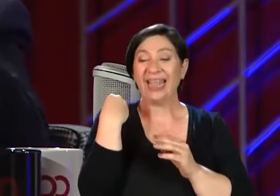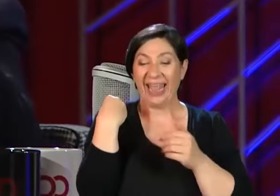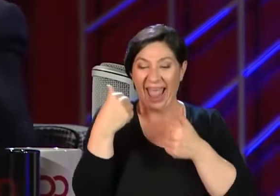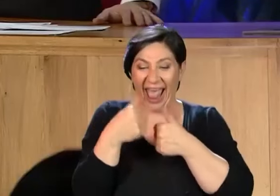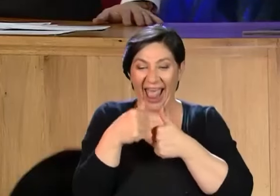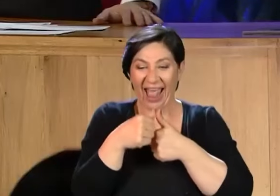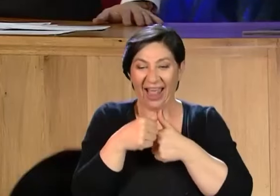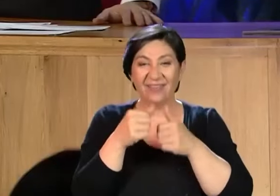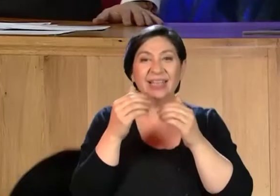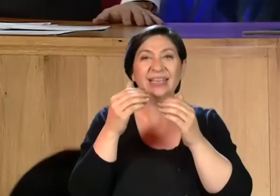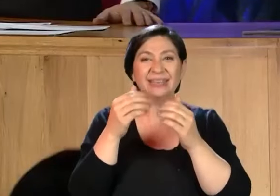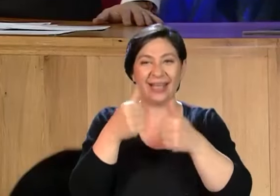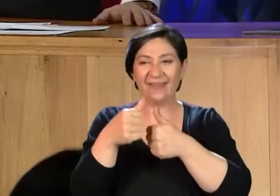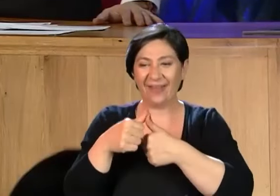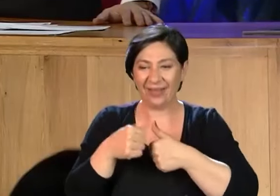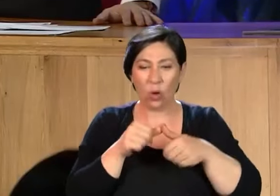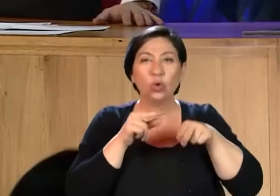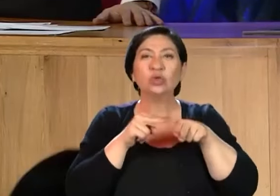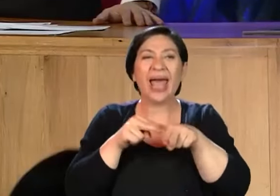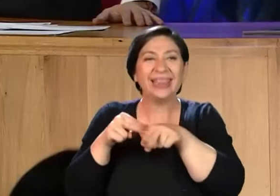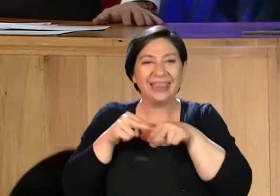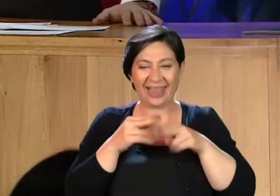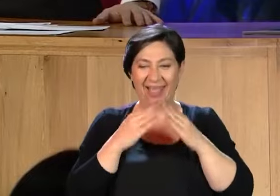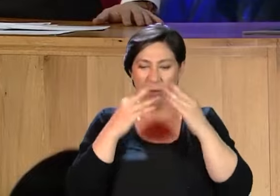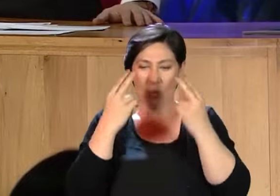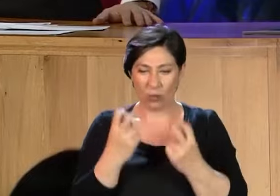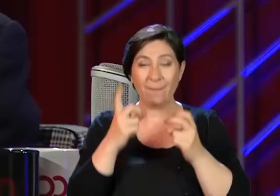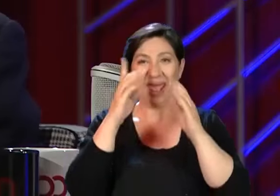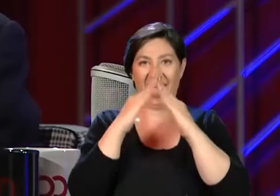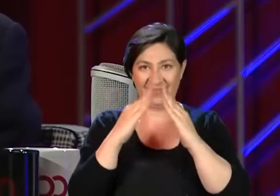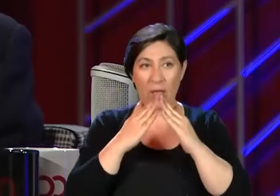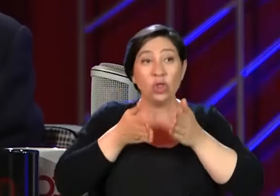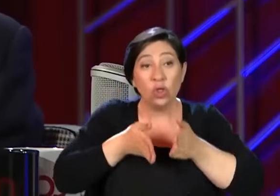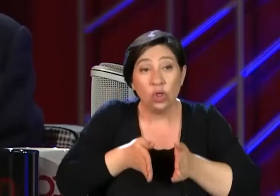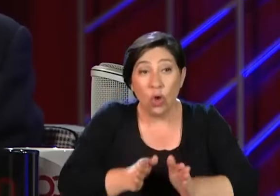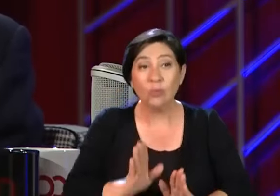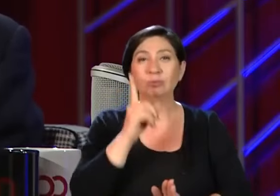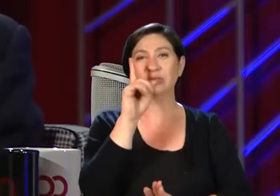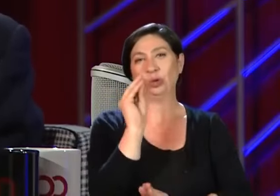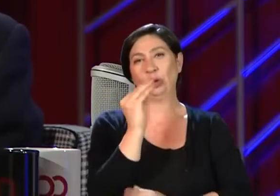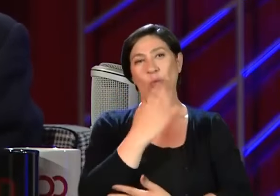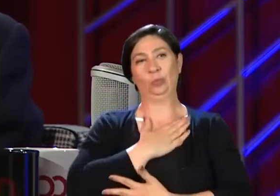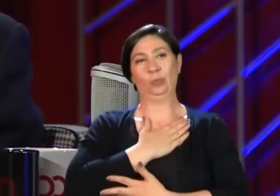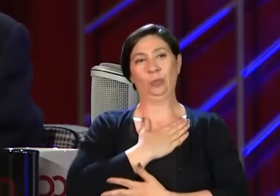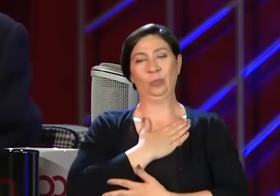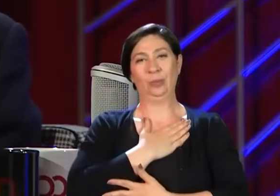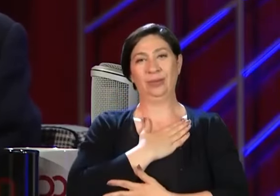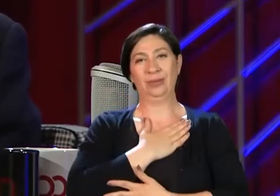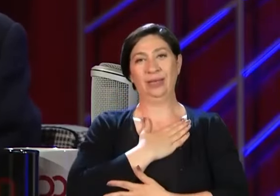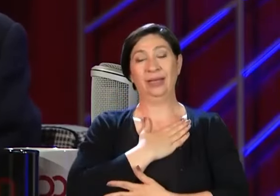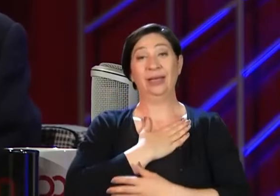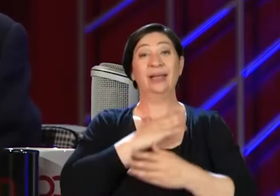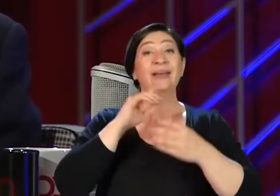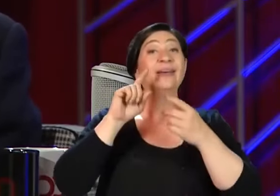çiftin oturduğu, kuzenlerin olduğu şimdiki tarifle bir evde doğmuş bir çocuğum